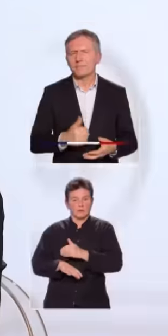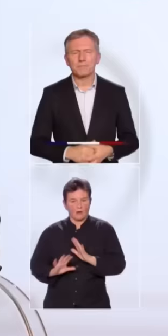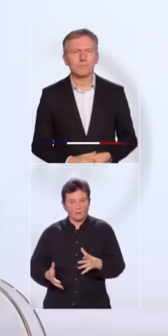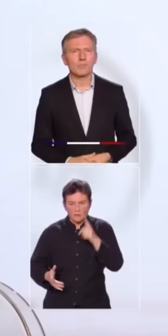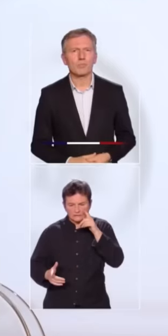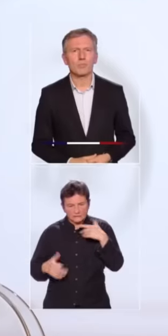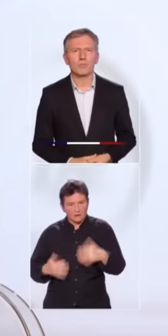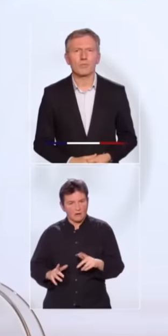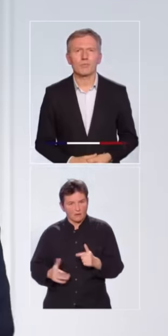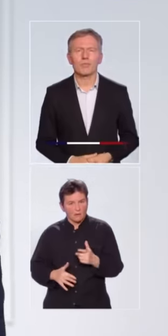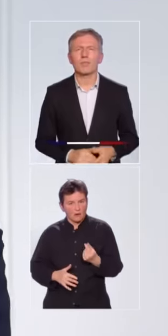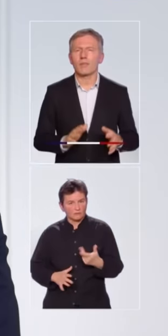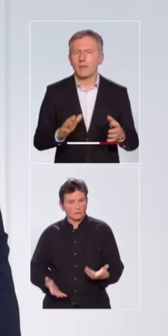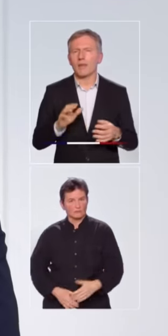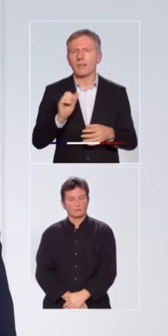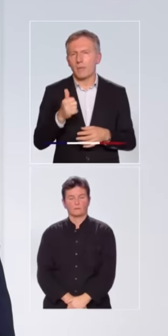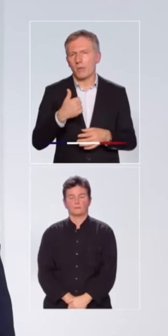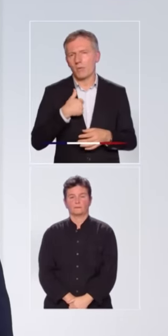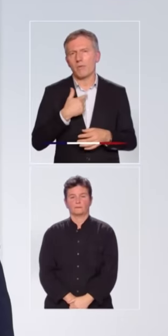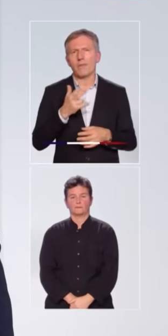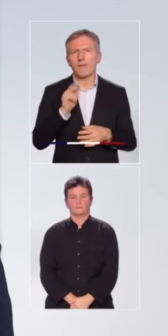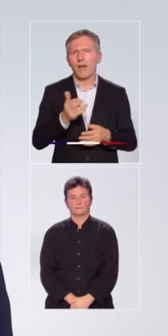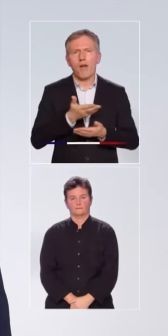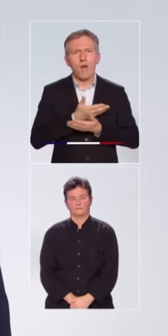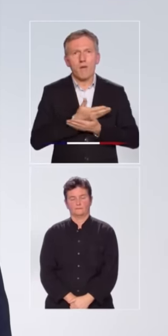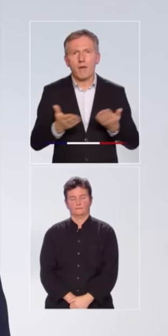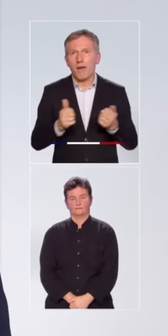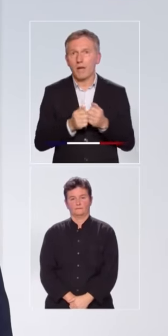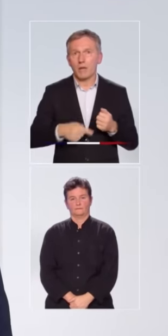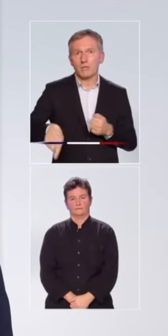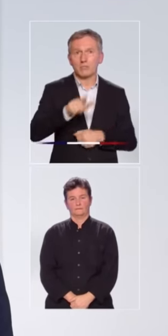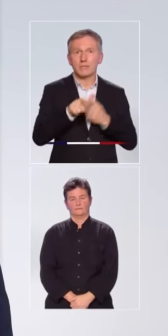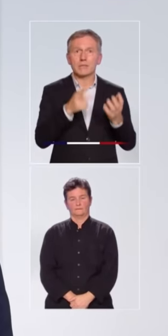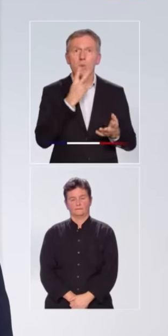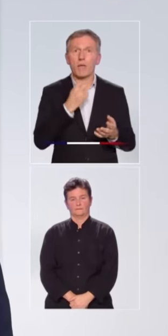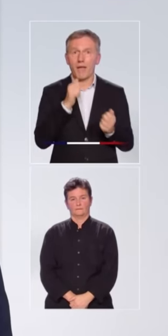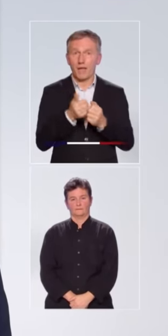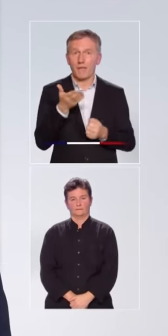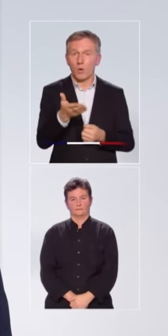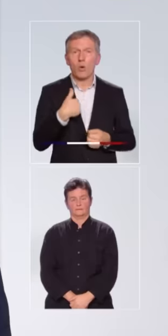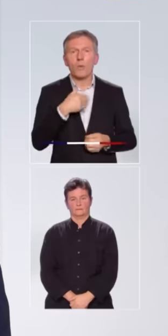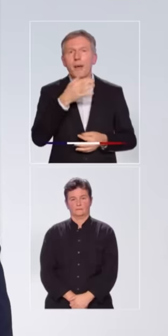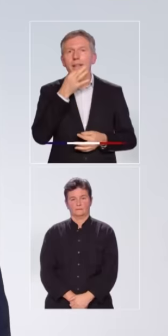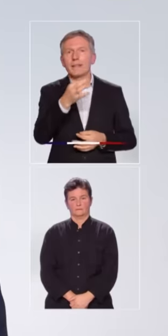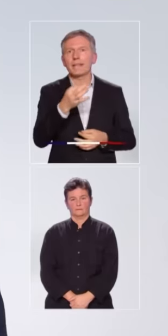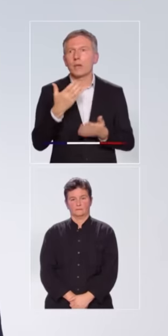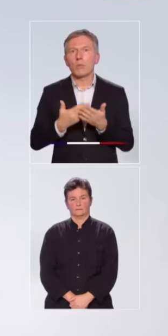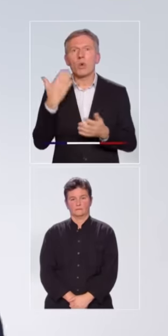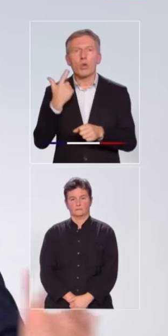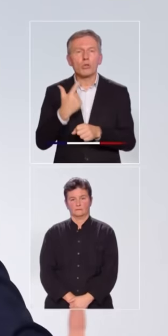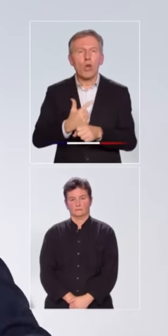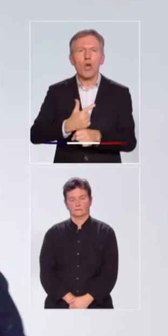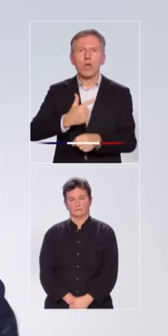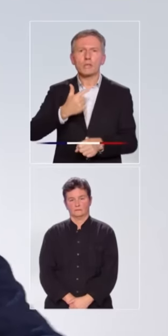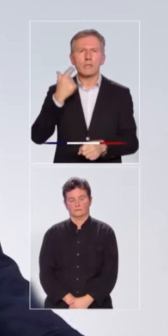effort de guerre finalement? Mais d'abord, je vais être très franc avec nos compatriotes et avec vous. On ne peut pas dire tous depuis 2 ans, et